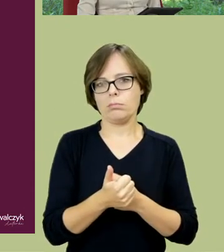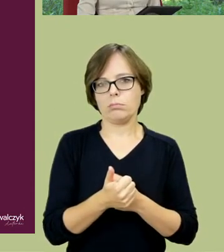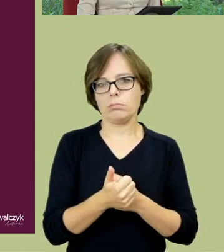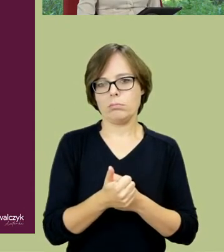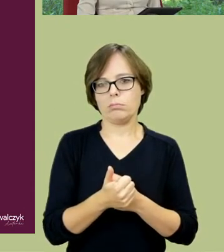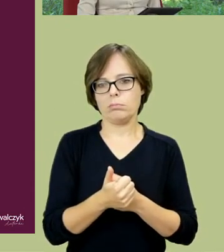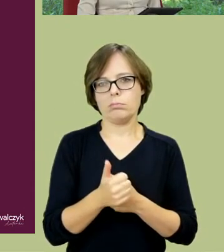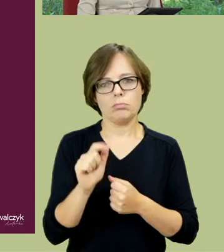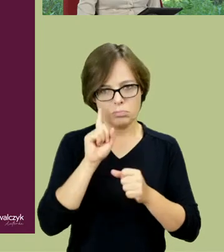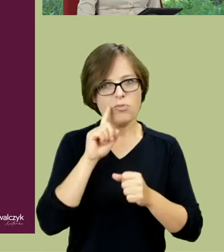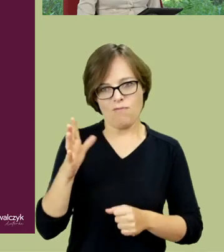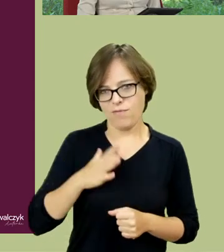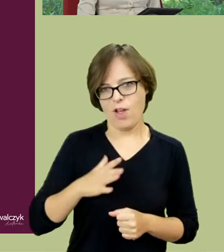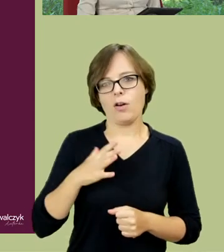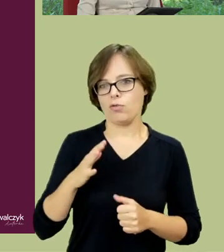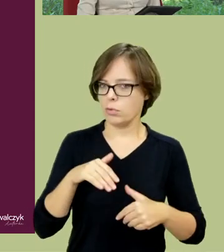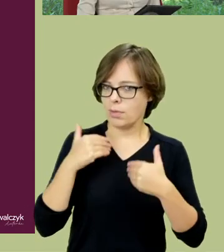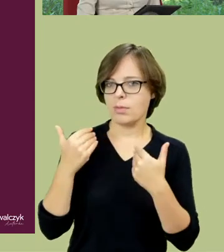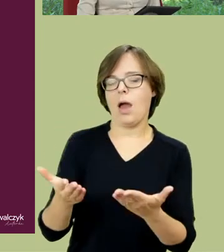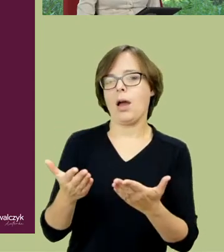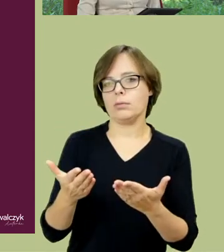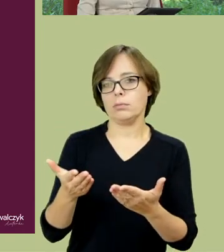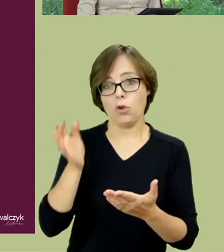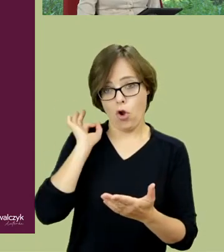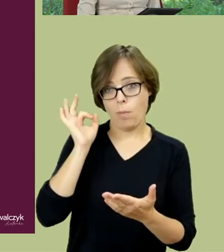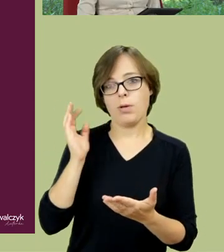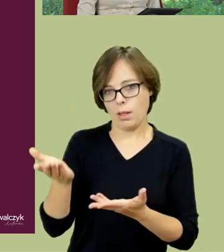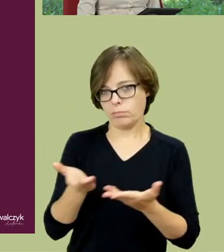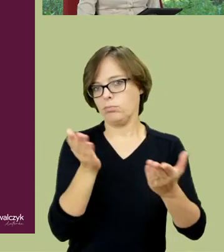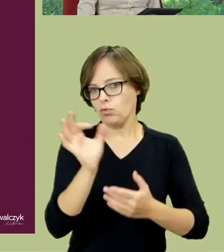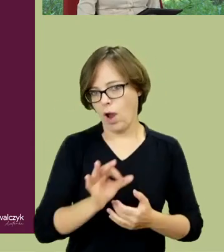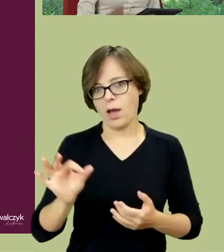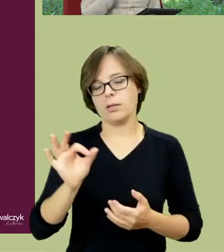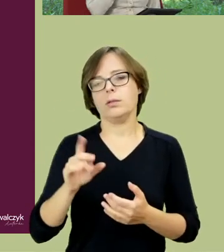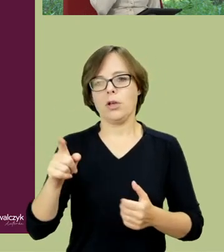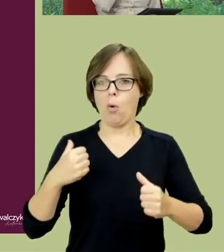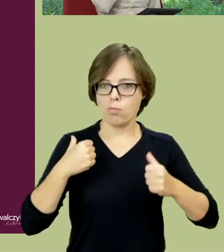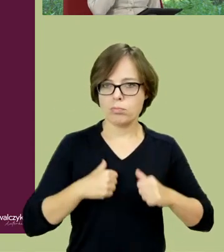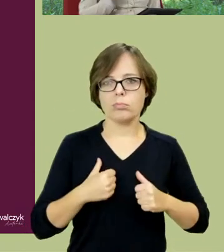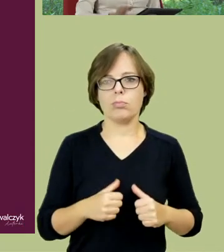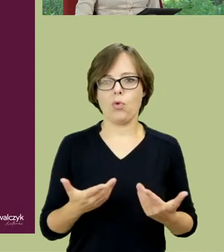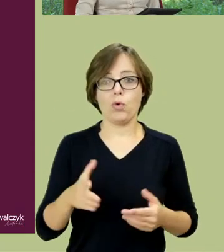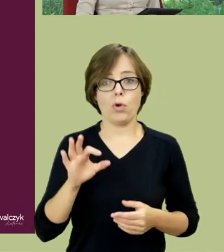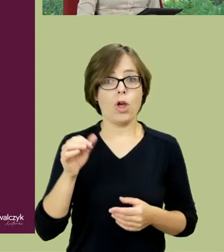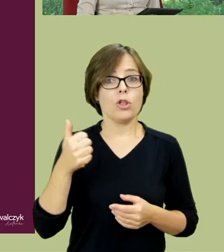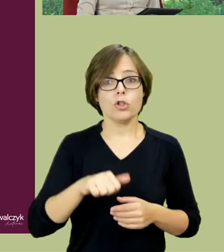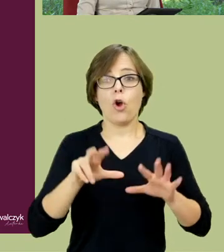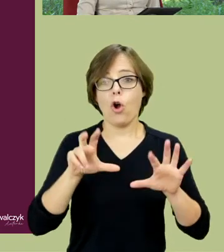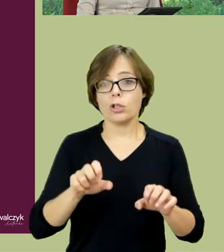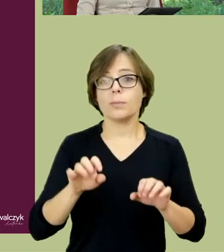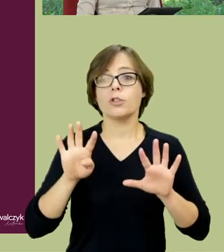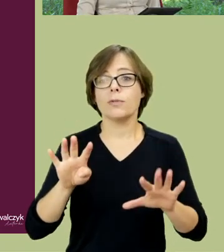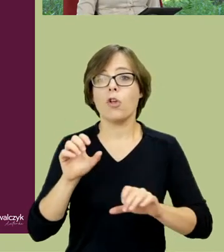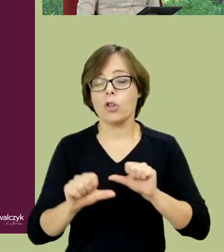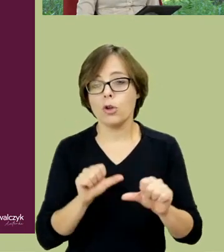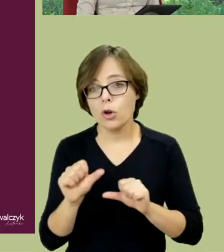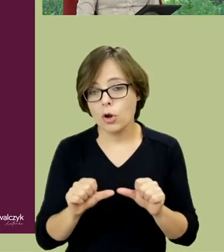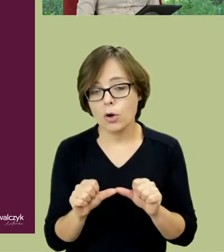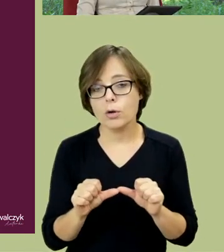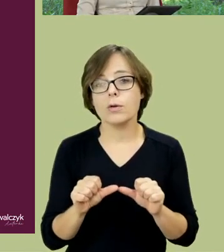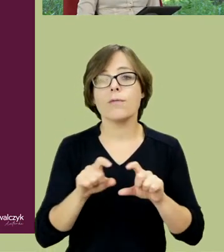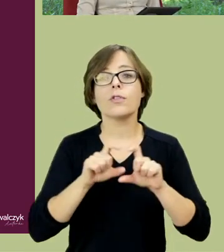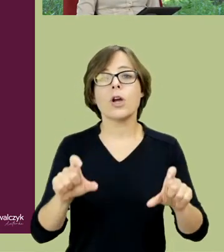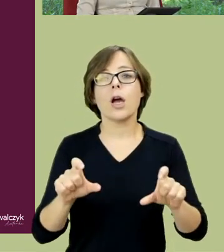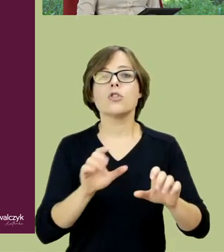że warto było dać jej kobiecie szansę na noszenie munduru, bo już w 1809 roku podczas